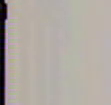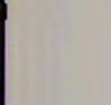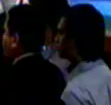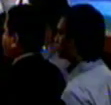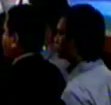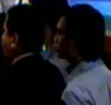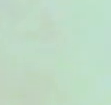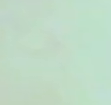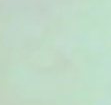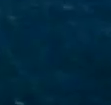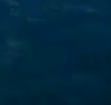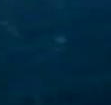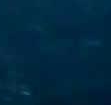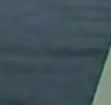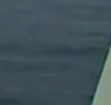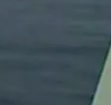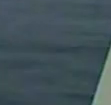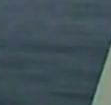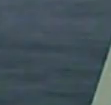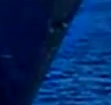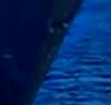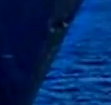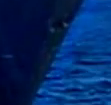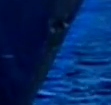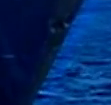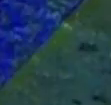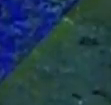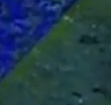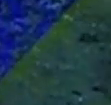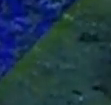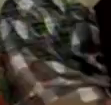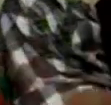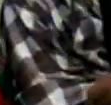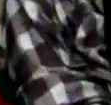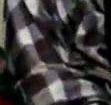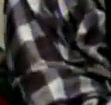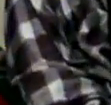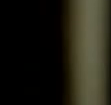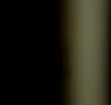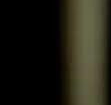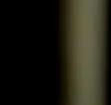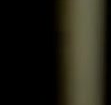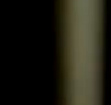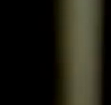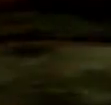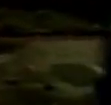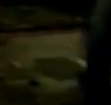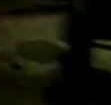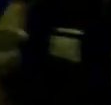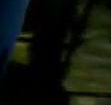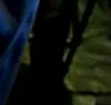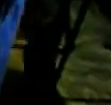mencetus fenomena baru Ero angkasa dunia setiap detik setiap saat usaha berterusan mencari